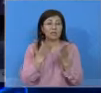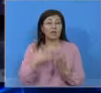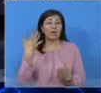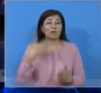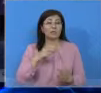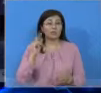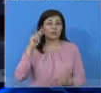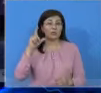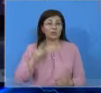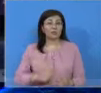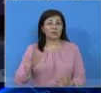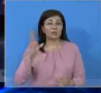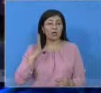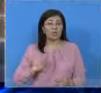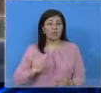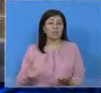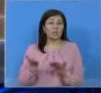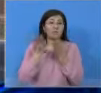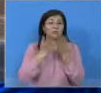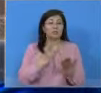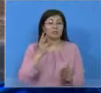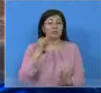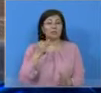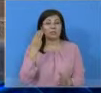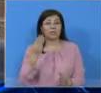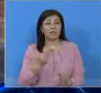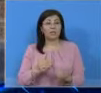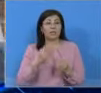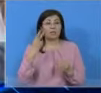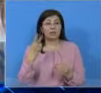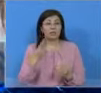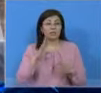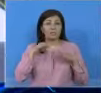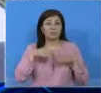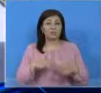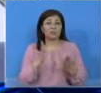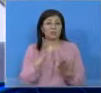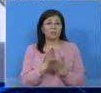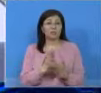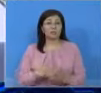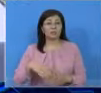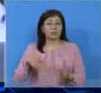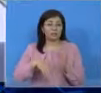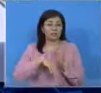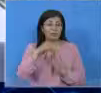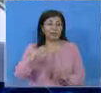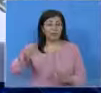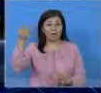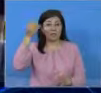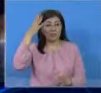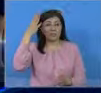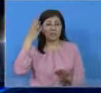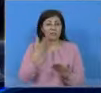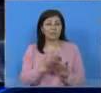50 учеников ожидают приглашения в Назарбаев университет. 12 выпускников уже являются обладателями образовательных